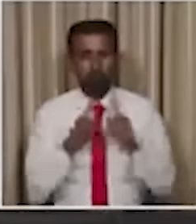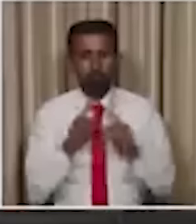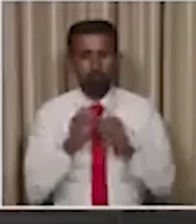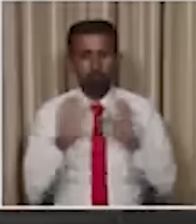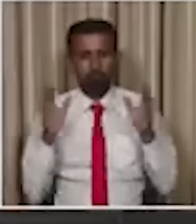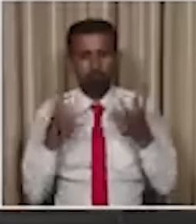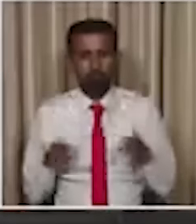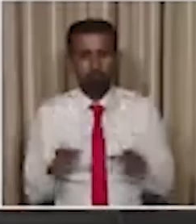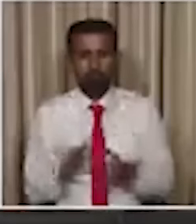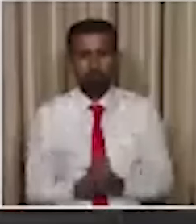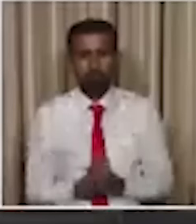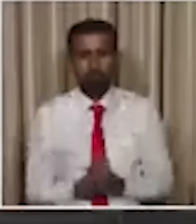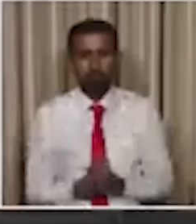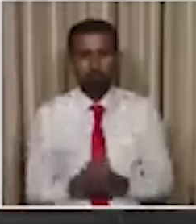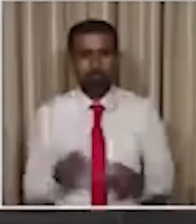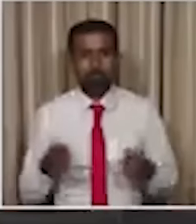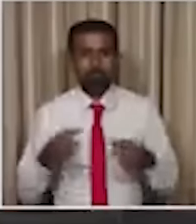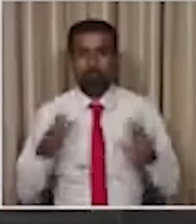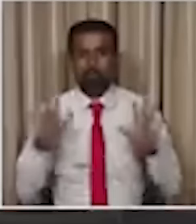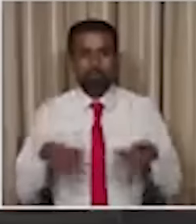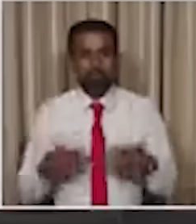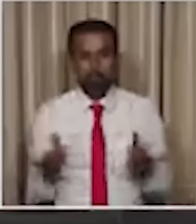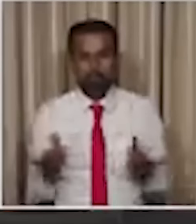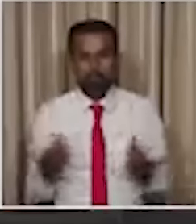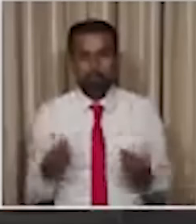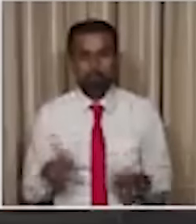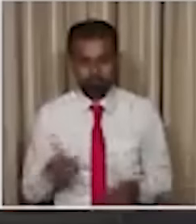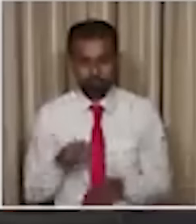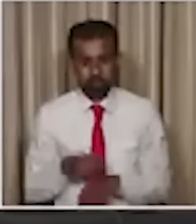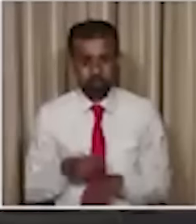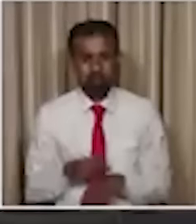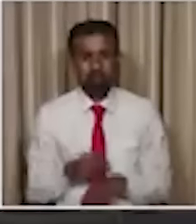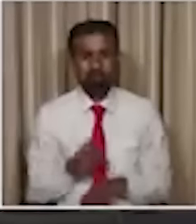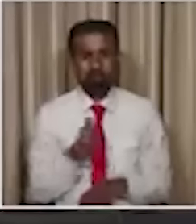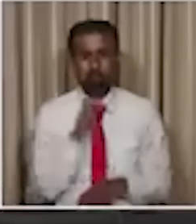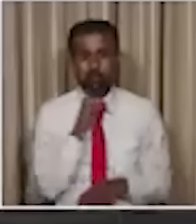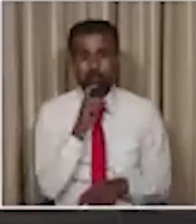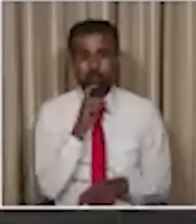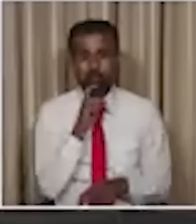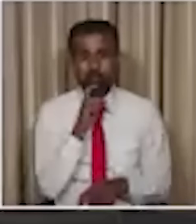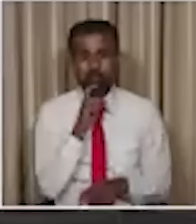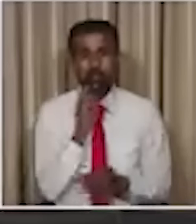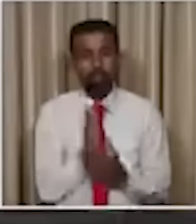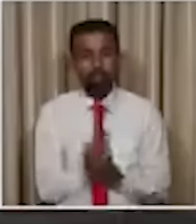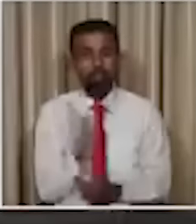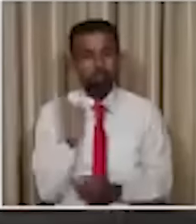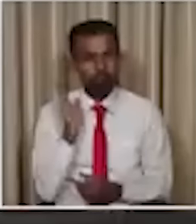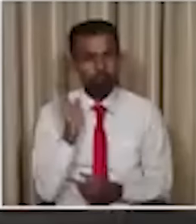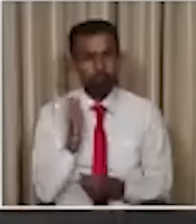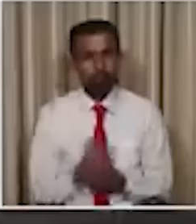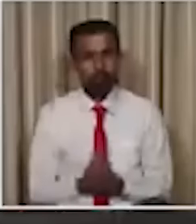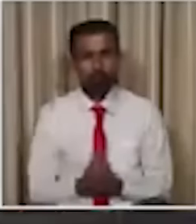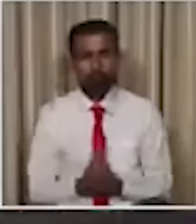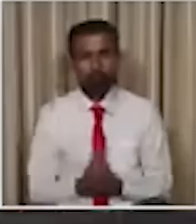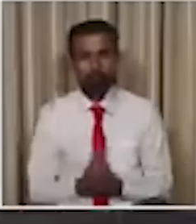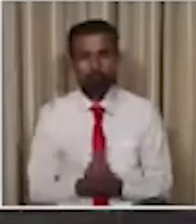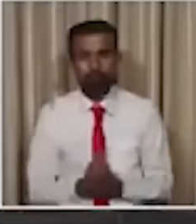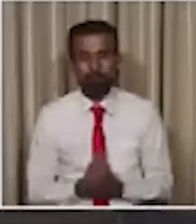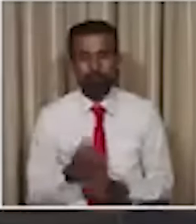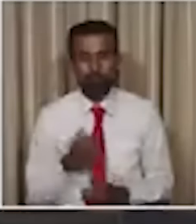කියලා ඊට පස්සේ ආවේ නැහැ. දැනුත් තාම අභියාචනා අධිකරණයේ තමයි නඩුව තියෙන්නේ. ඉතින්